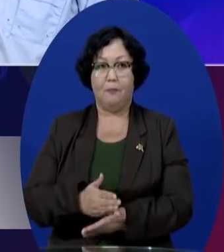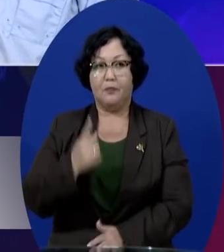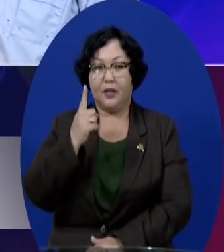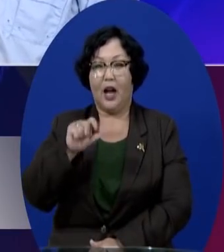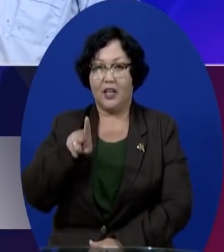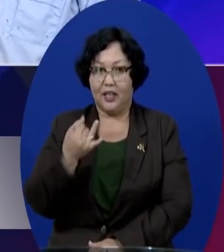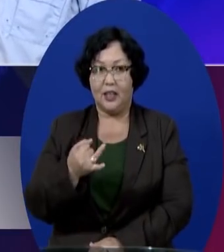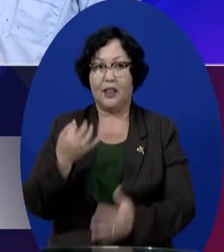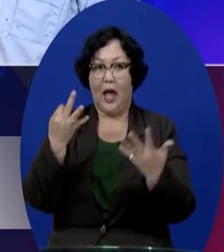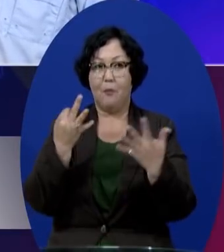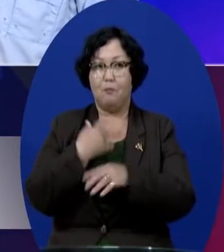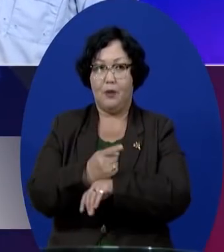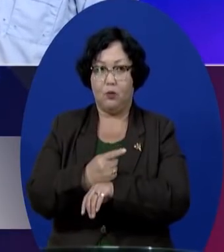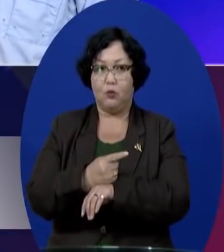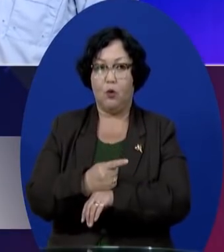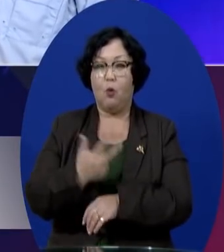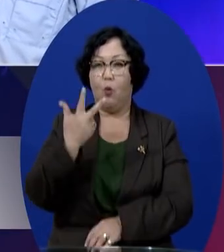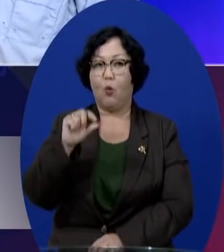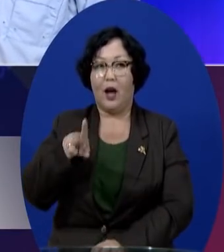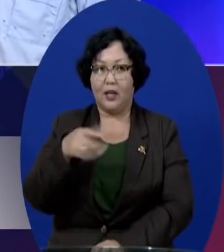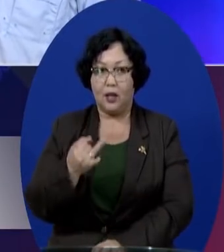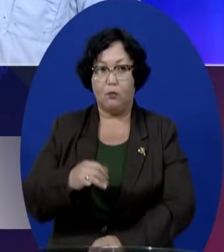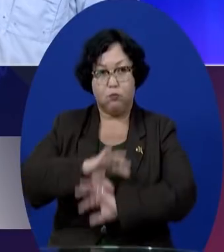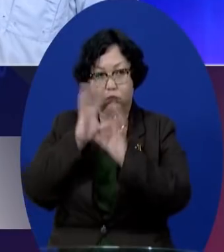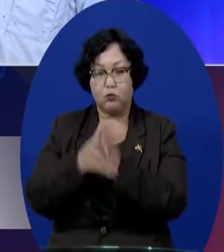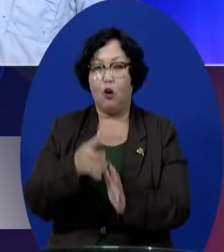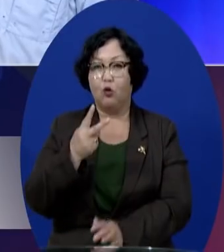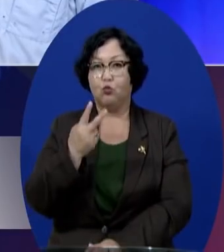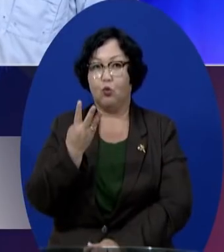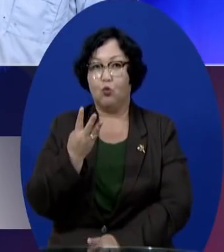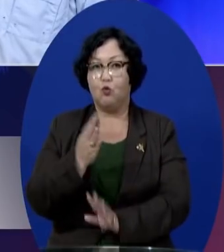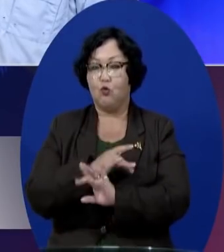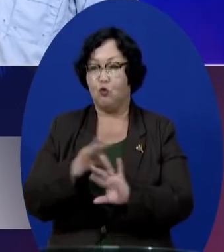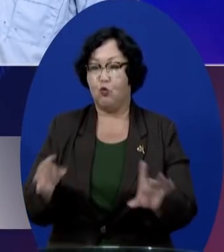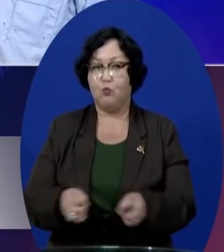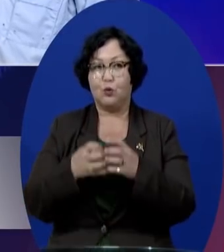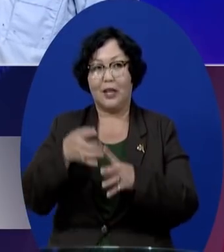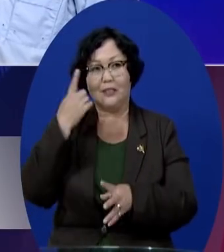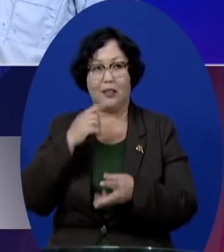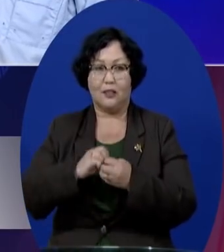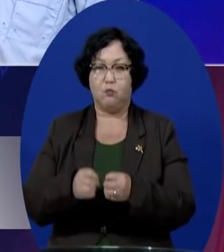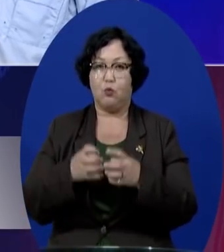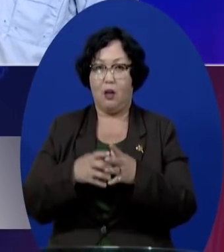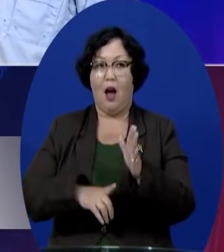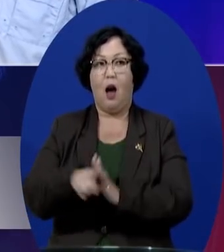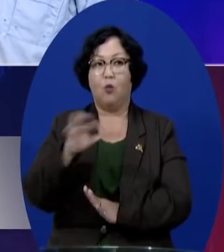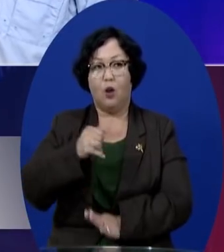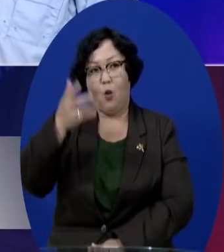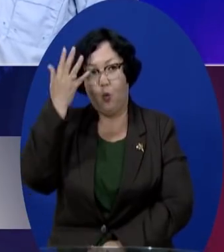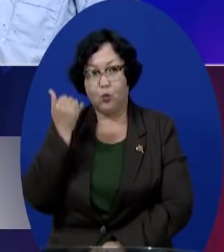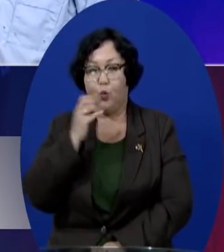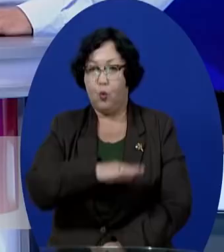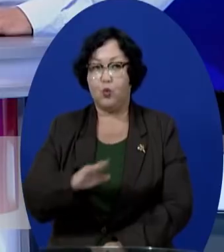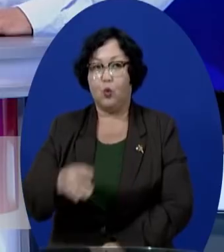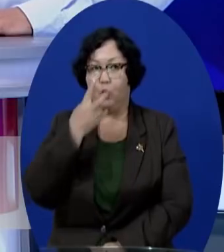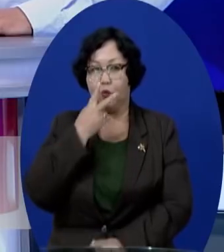8 минутын 3 анги нийтээ 24 ийм бүтээл анх удаага гарч ийн удахгүй манай үзэгчд хүүхдүүдэд